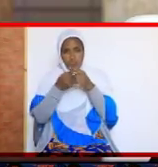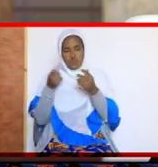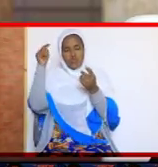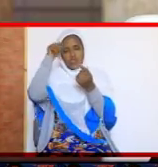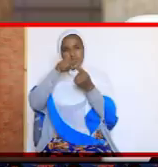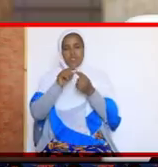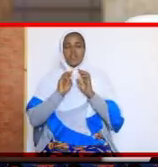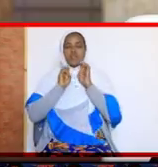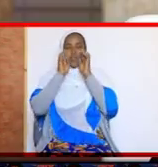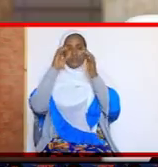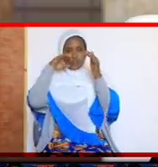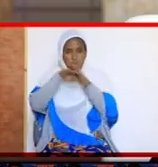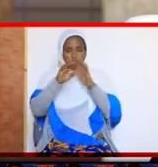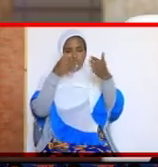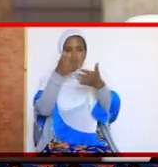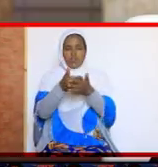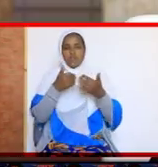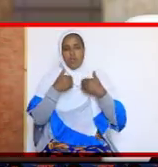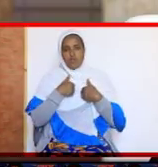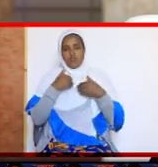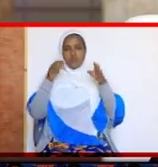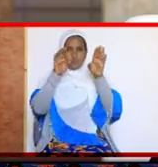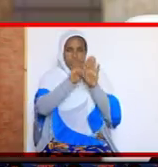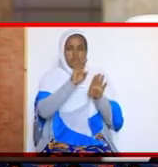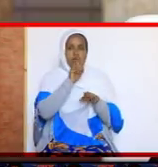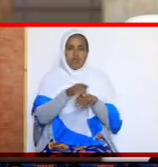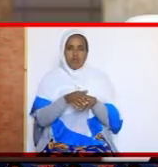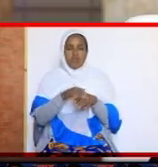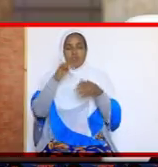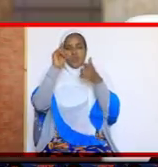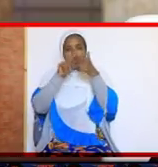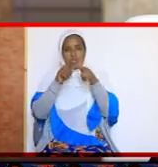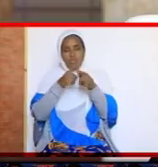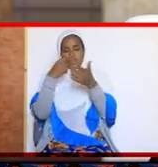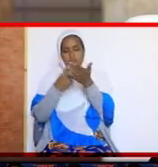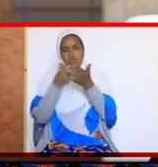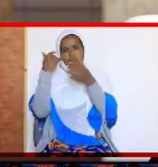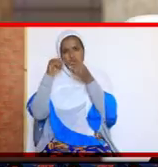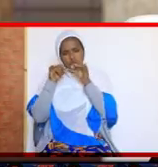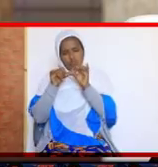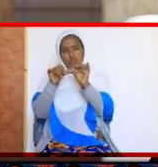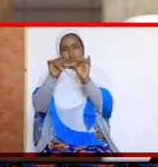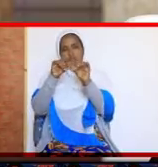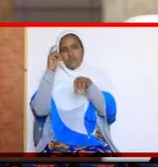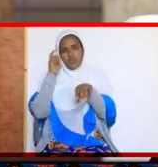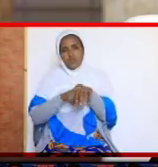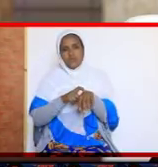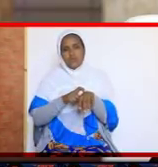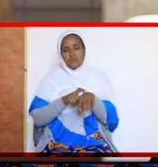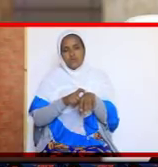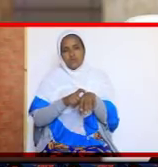ያው እስከ ቅዳሴ እስከሚገቡ ድረስ ሁሉም የሚዘጋ ነው። እንግዲህ የዘወትር መባሉ